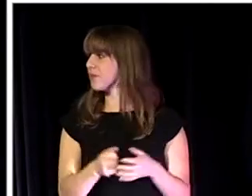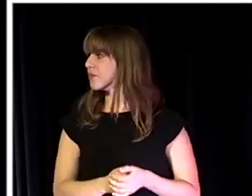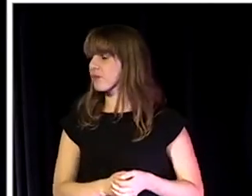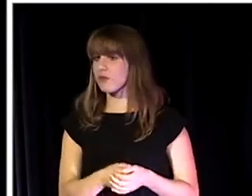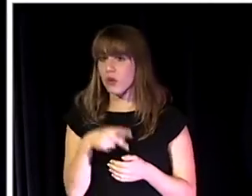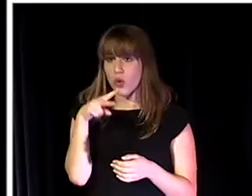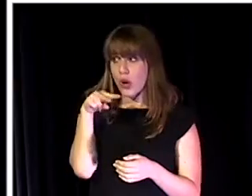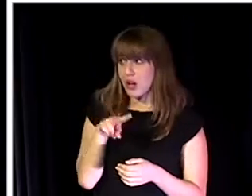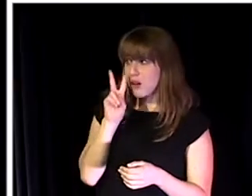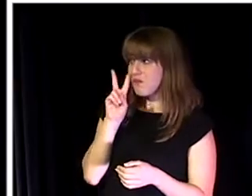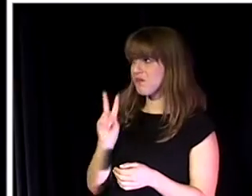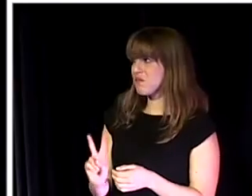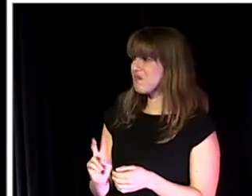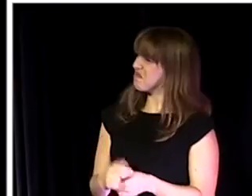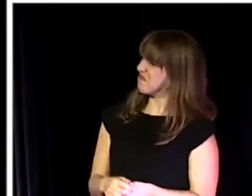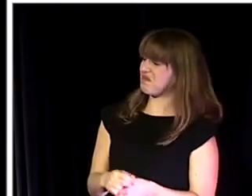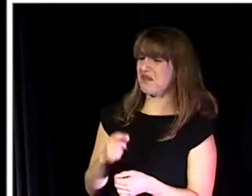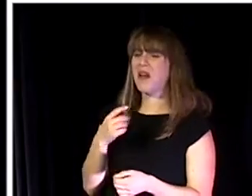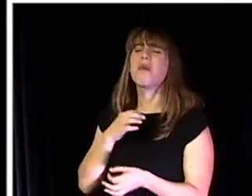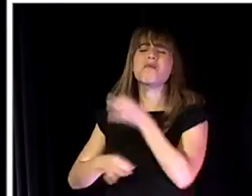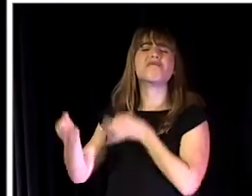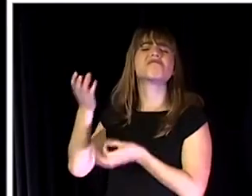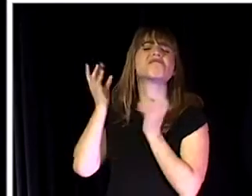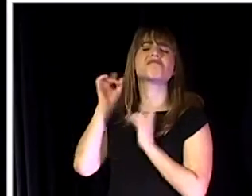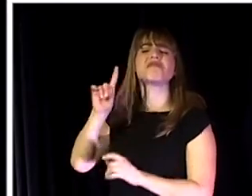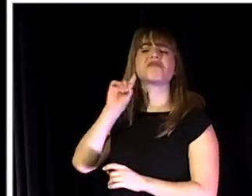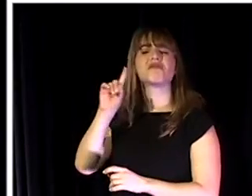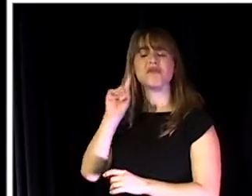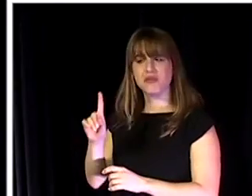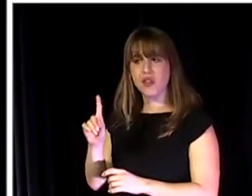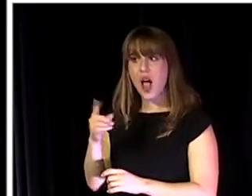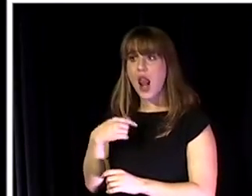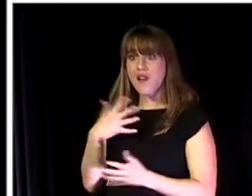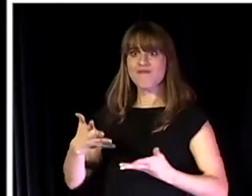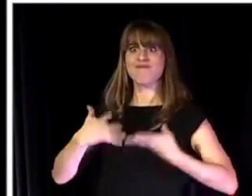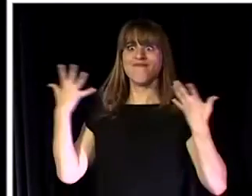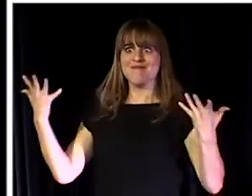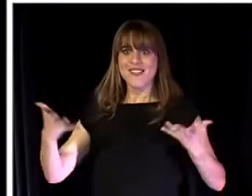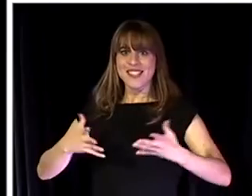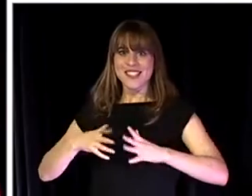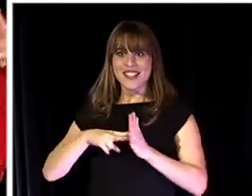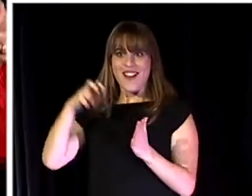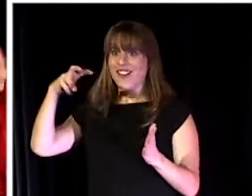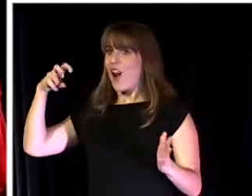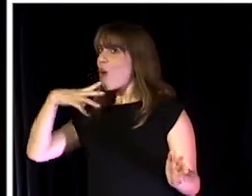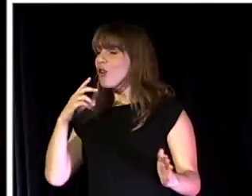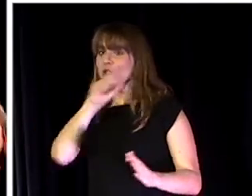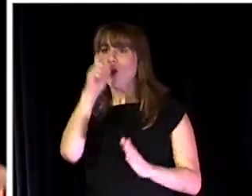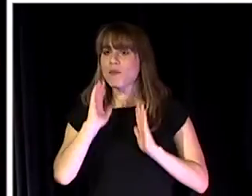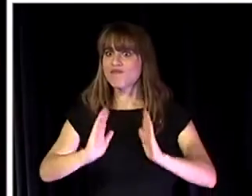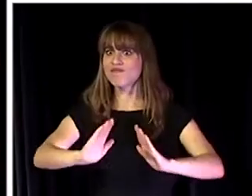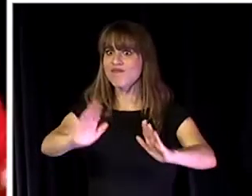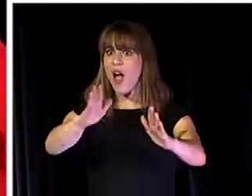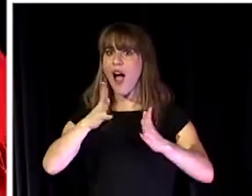Το λινάρι διόλου δεν λογάριασε τα λόγια της φτέρης. Παρά μόνο ήταν χαρούμενο, γιατί ολάκερη ζωή του περίμενε.